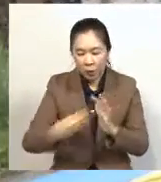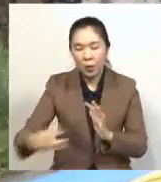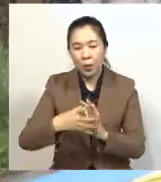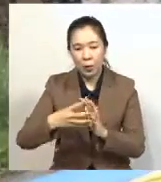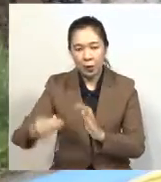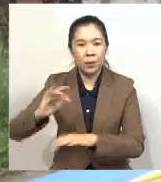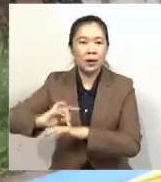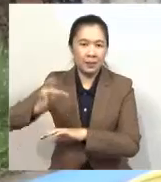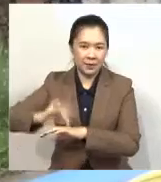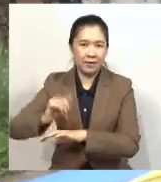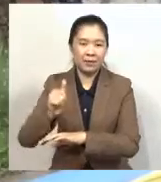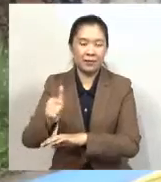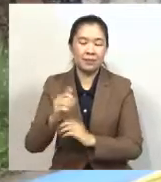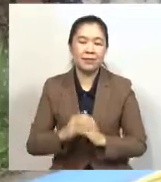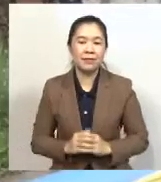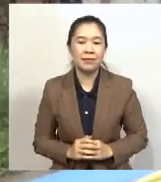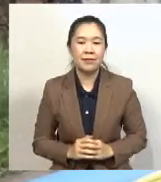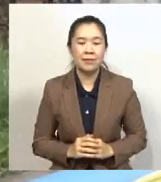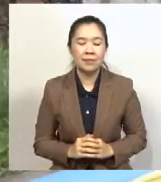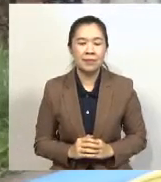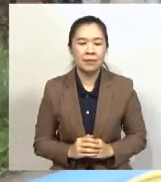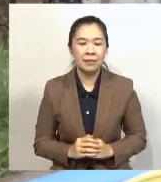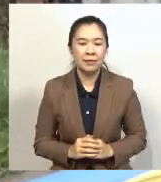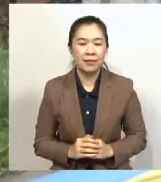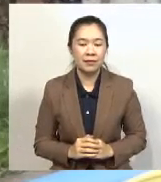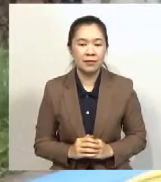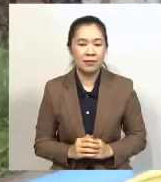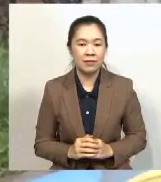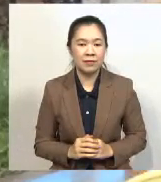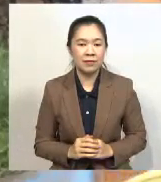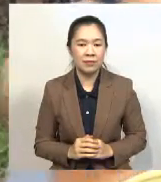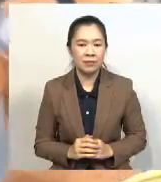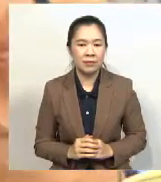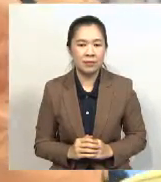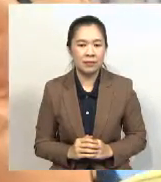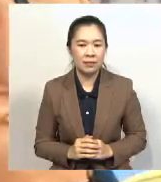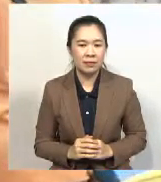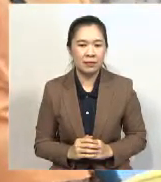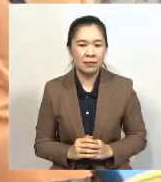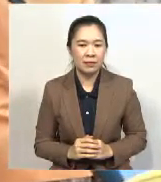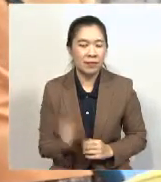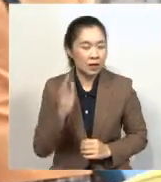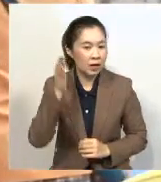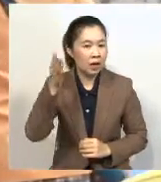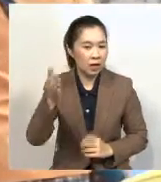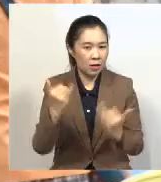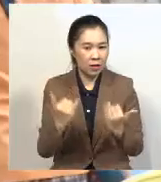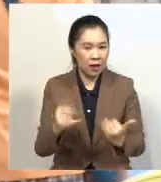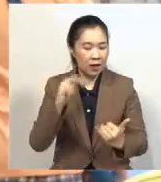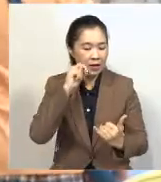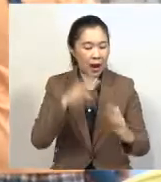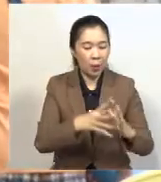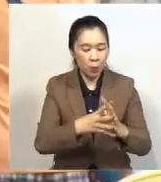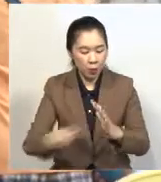ซอีกทีหนึ่งนะครับ หลังจากนี้คือเมื่อเรามีการแบบเอาน้ำออกแล้วการฟื้น